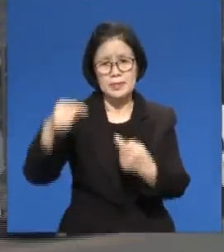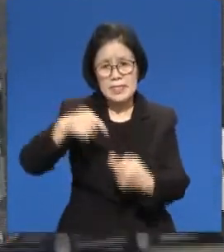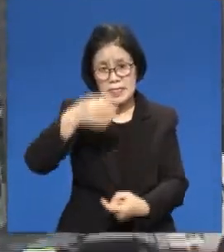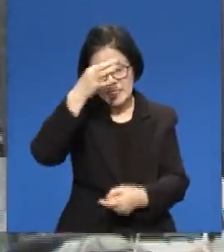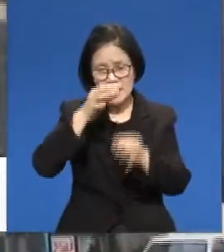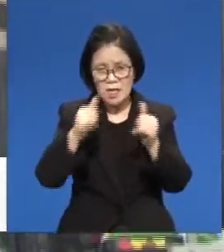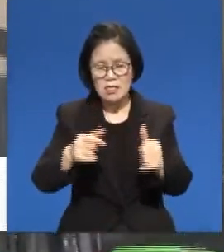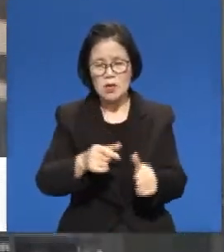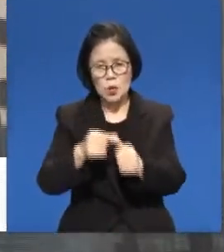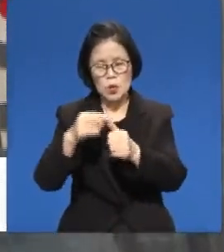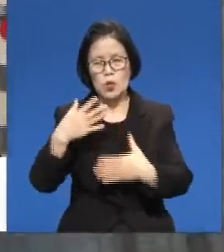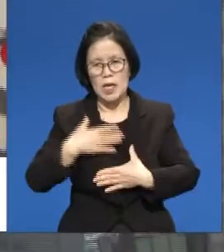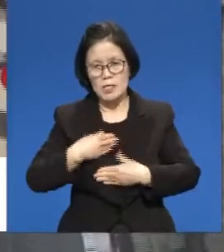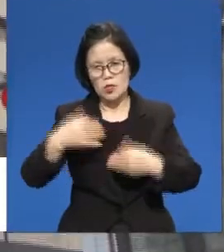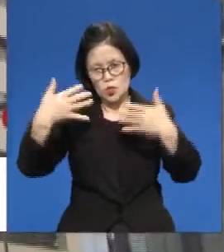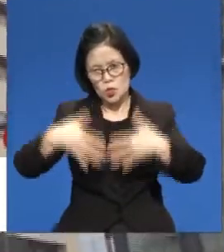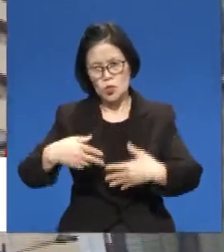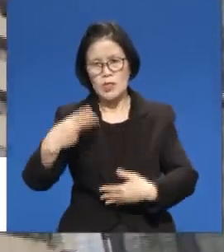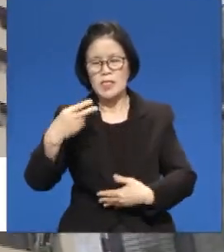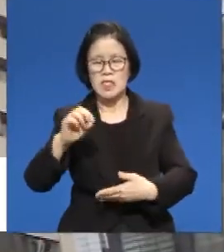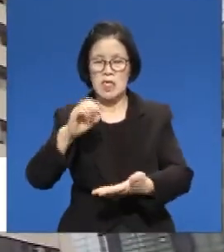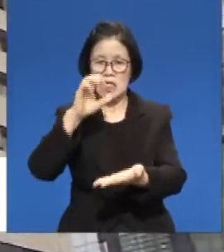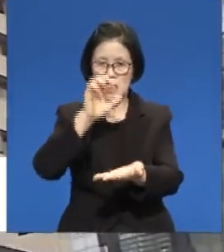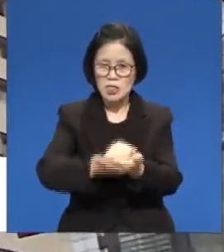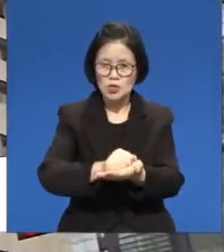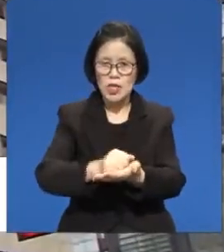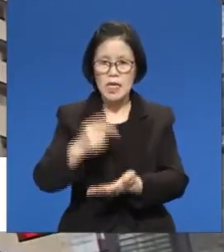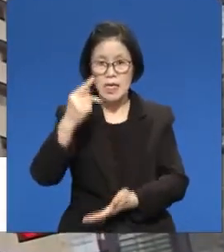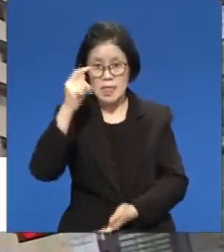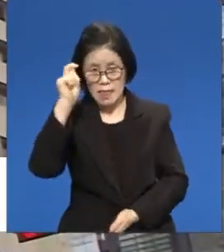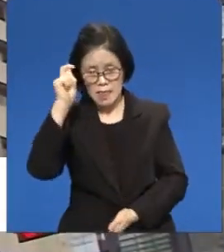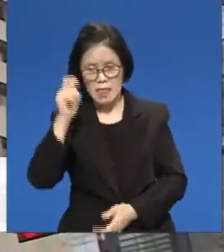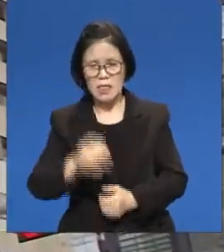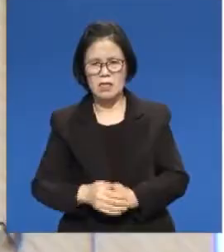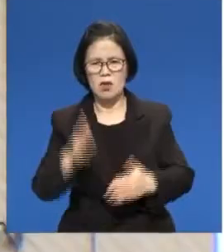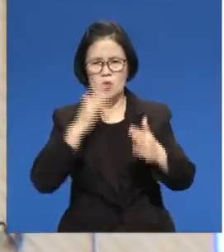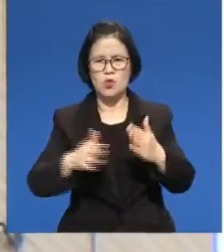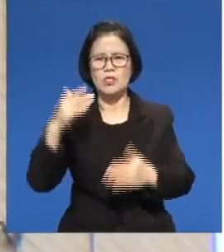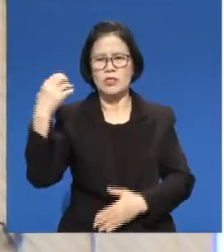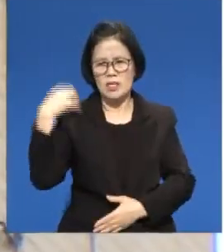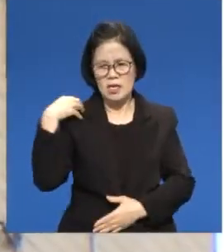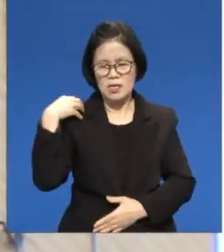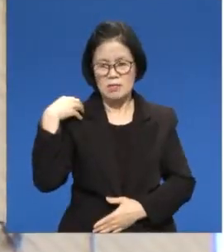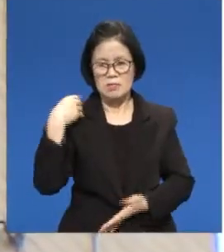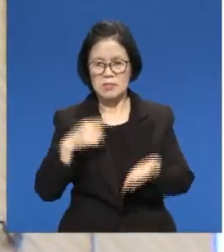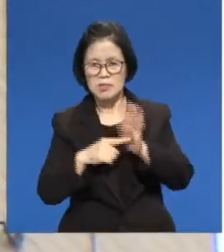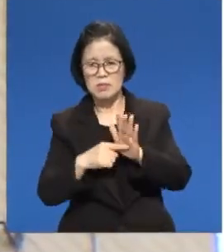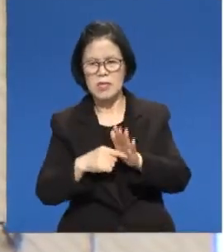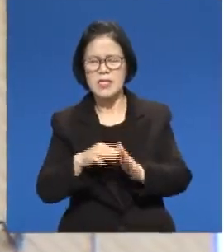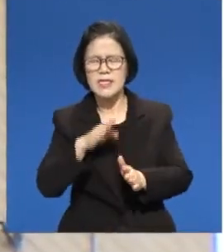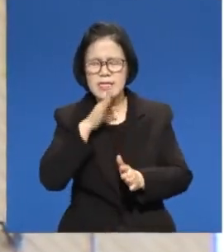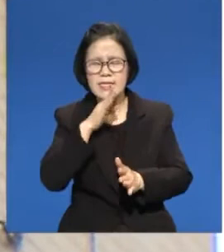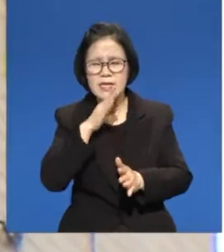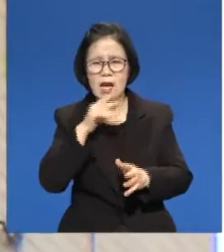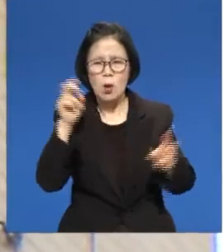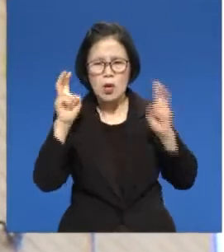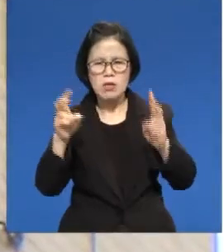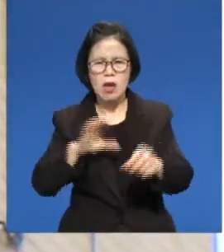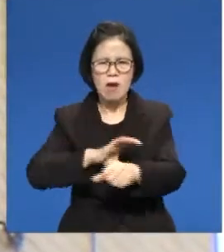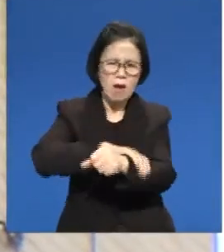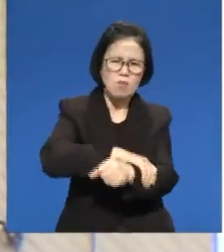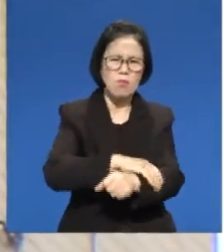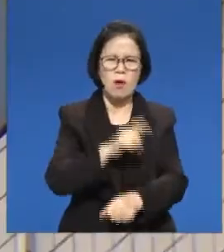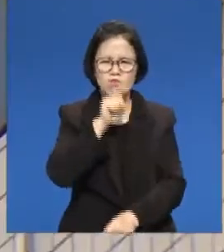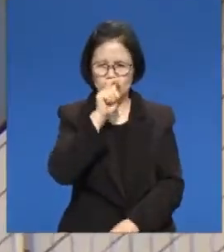고용안정을 조건으로 hcn 을 인수한 kt 공적 책임을 내세우면서도 정작 계열사에 횡포 n 입을 닫고